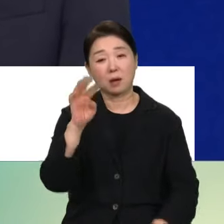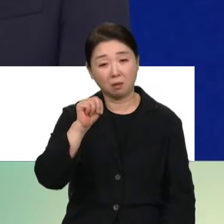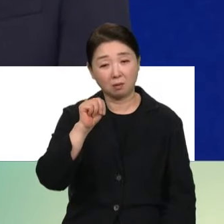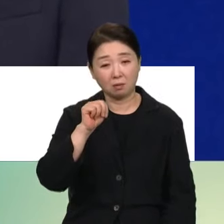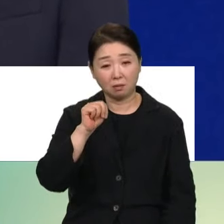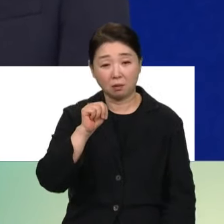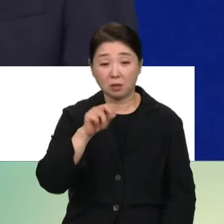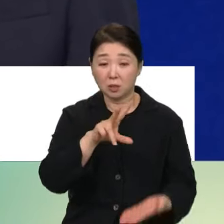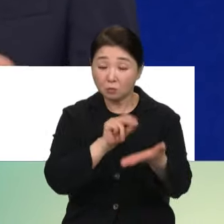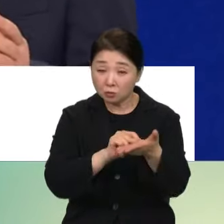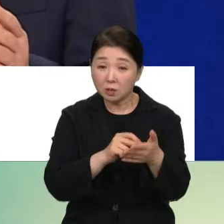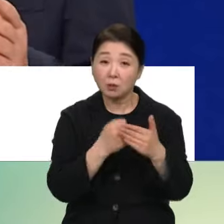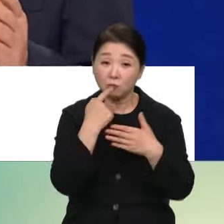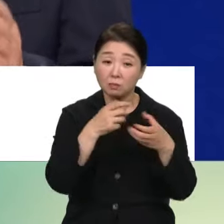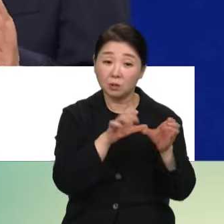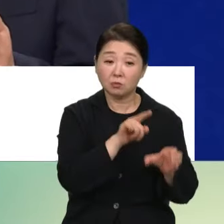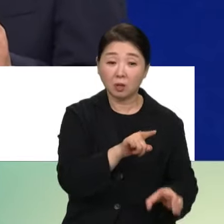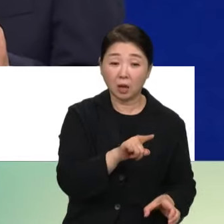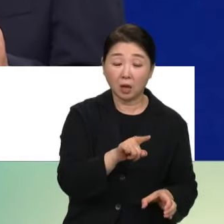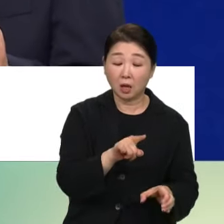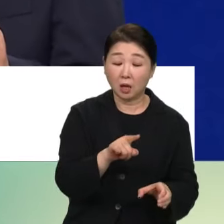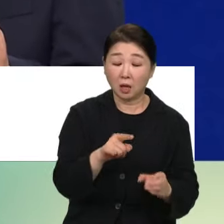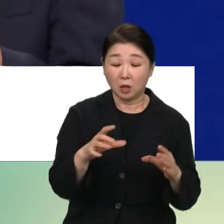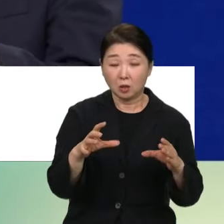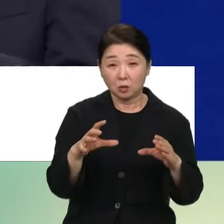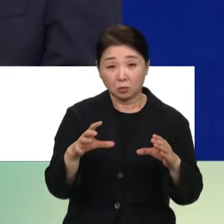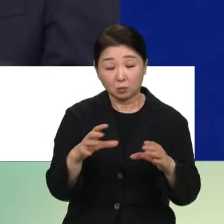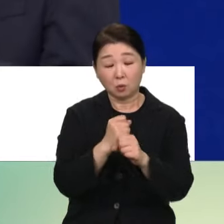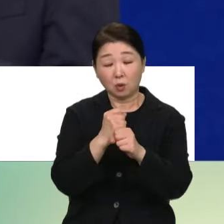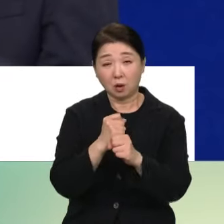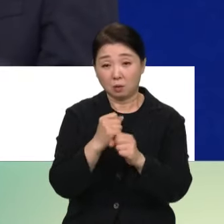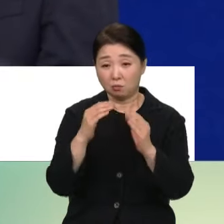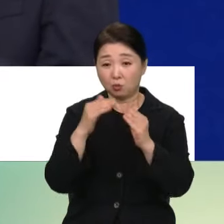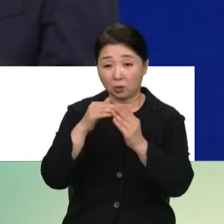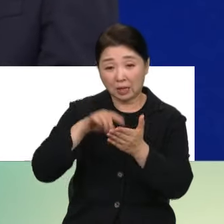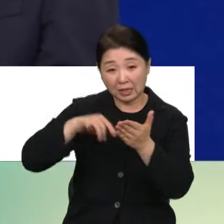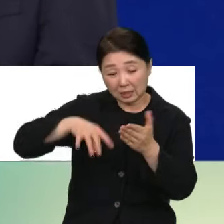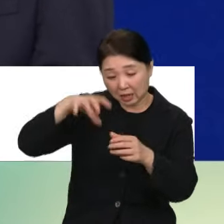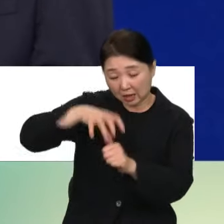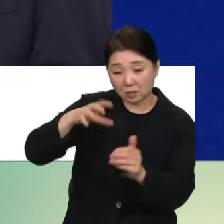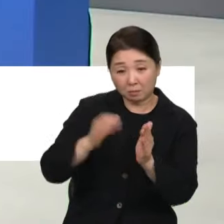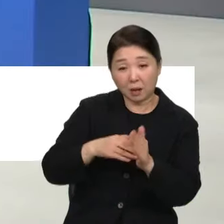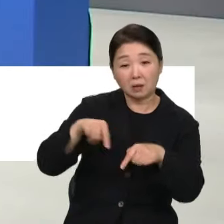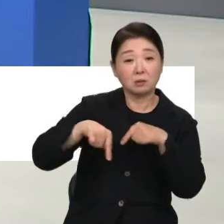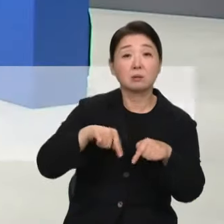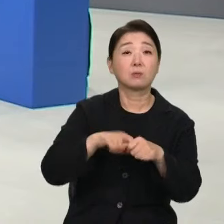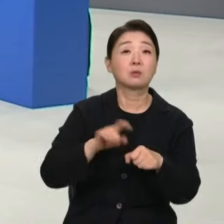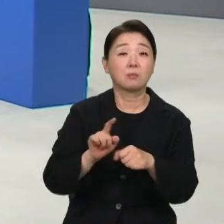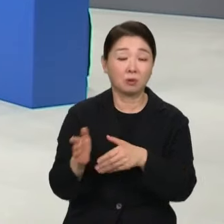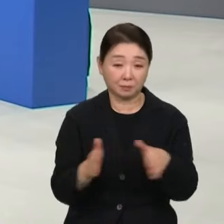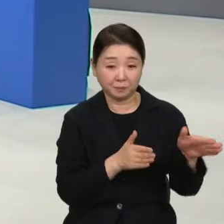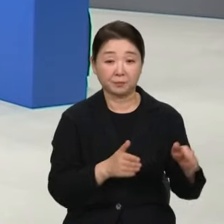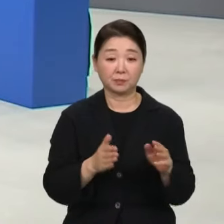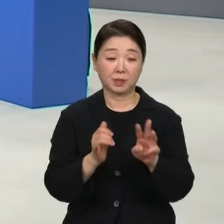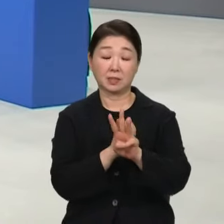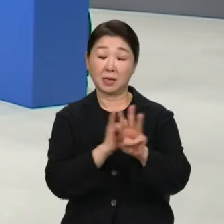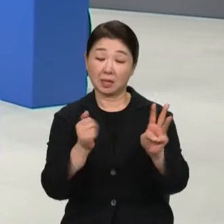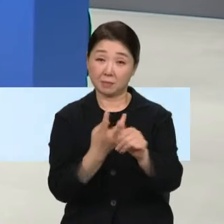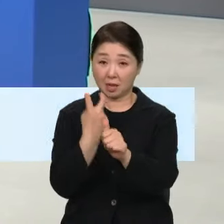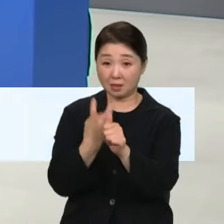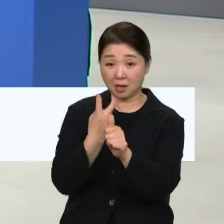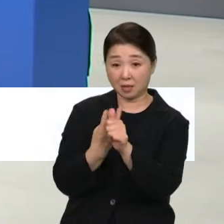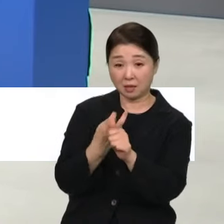때문에 우리 민주당이 종부세라는 것에 갇혀가지고 그렇게 네. 정치적으로. 다만 새 후보는 모두 탄핵이라는